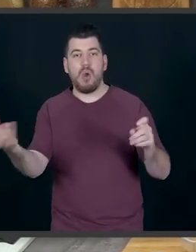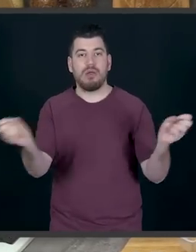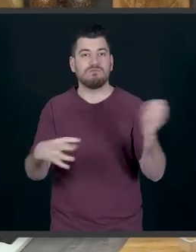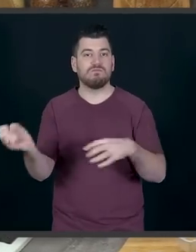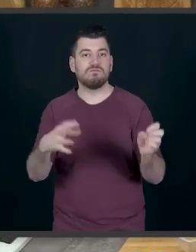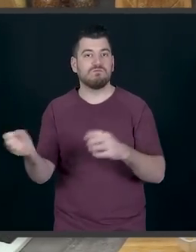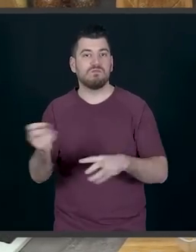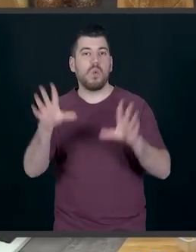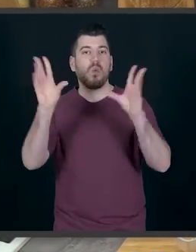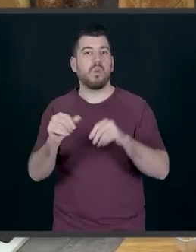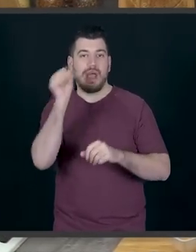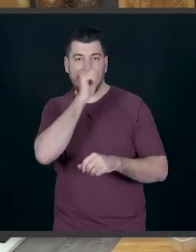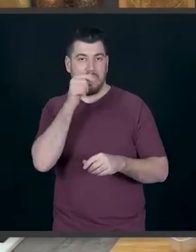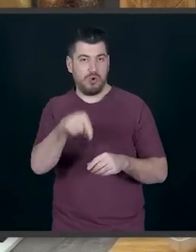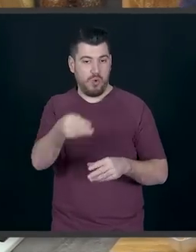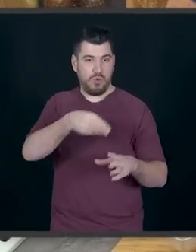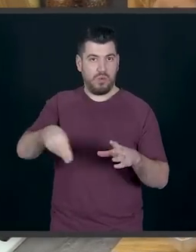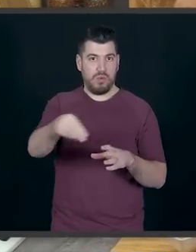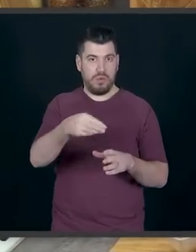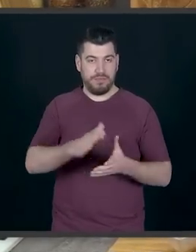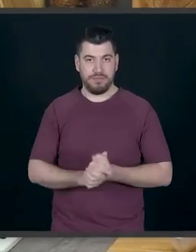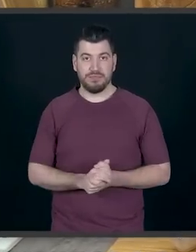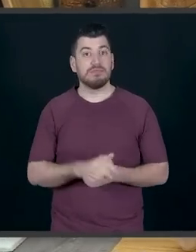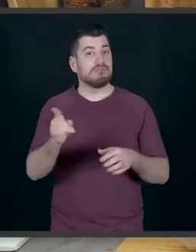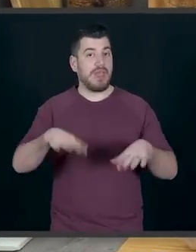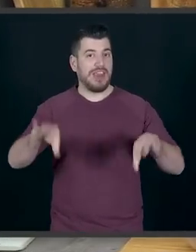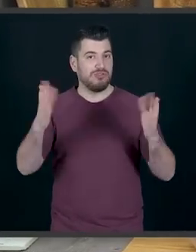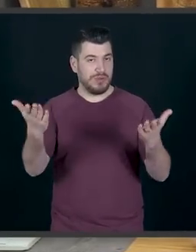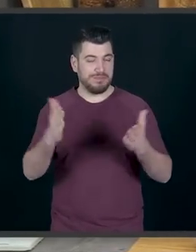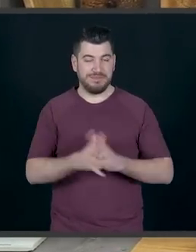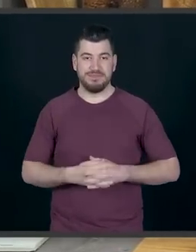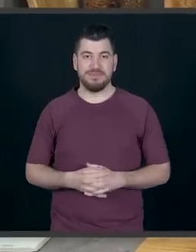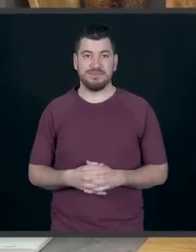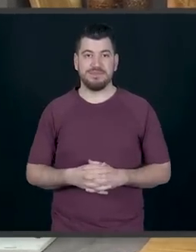που χρειαζόμαστε για το χοιρινό. Λοιπόν, και πάμε να ξεκινήσουμε.